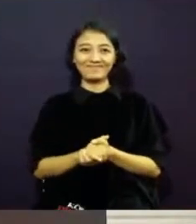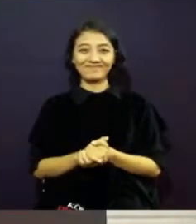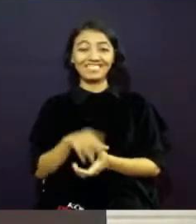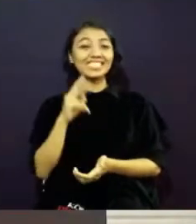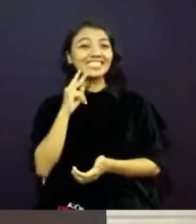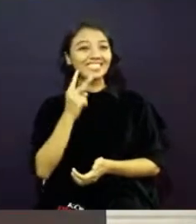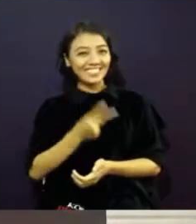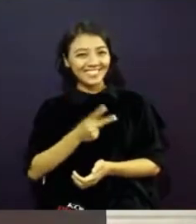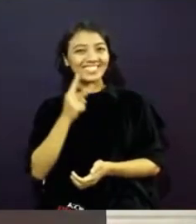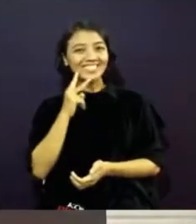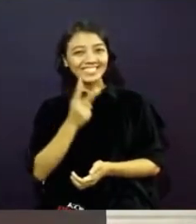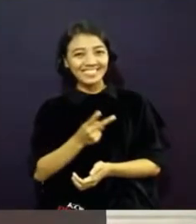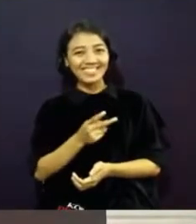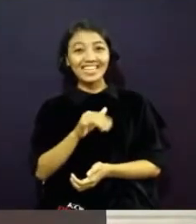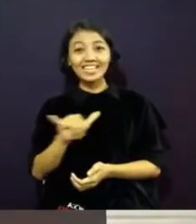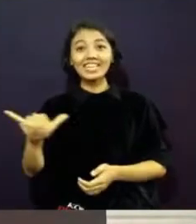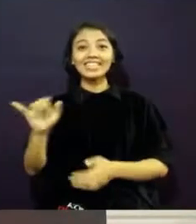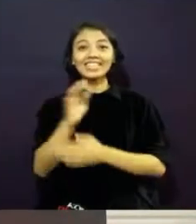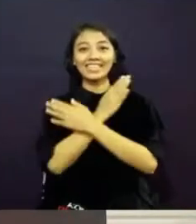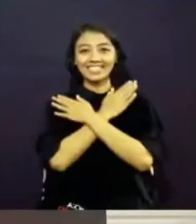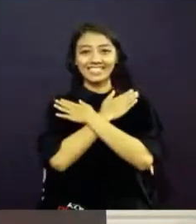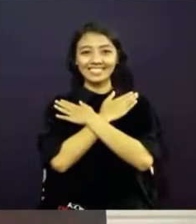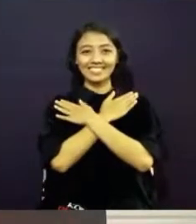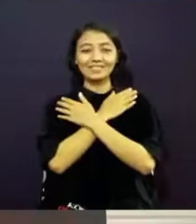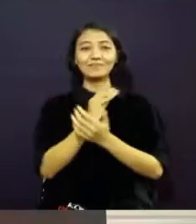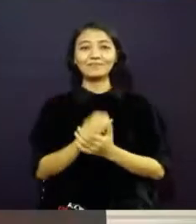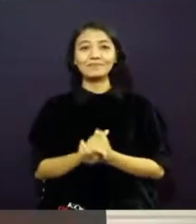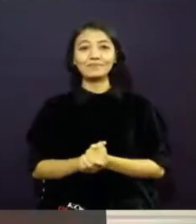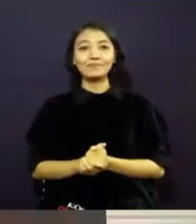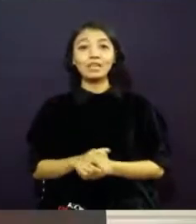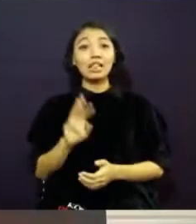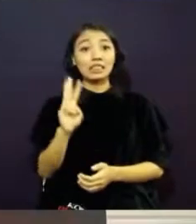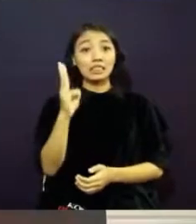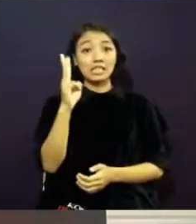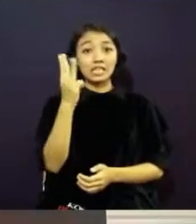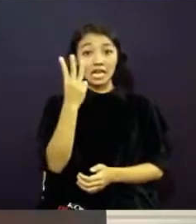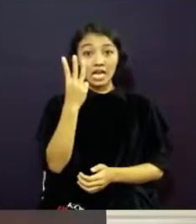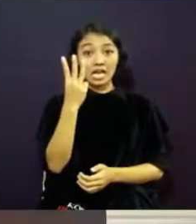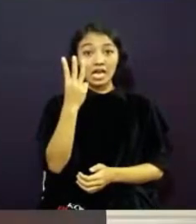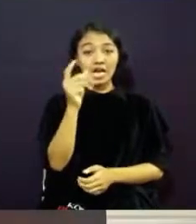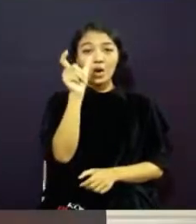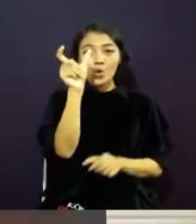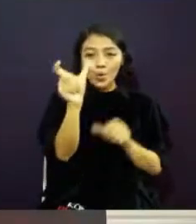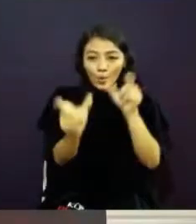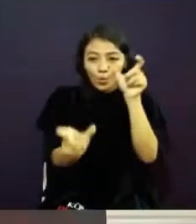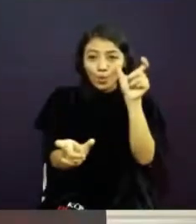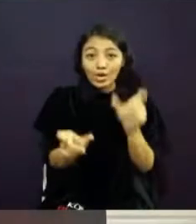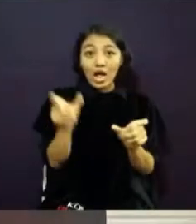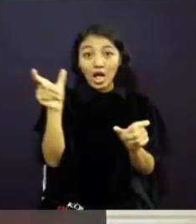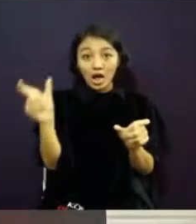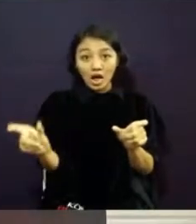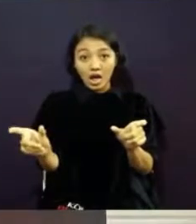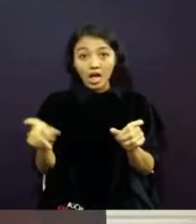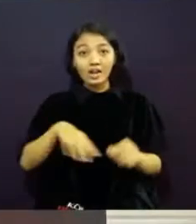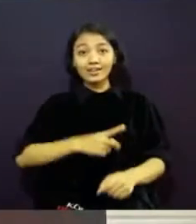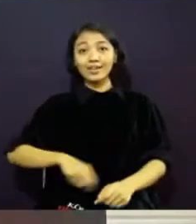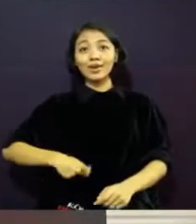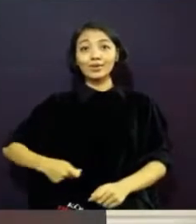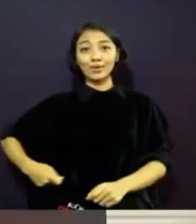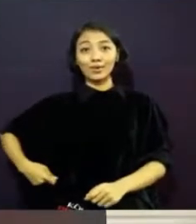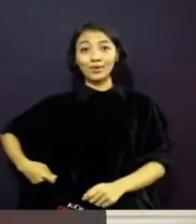saudara-saudari umat yang saya kasihi tiga diakon yang ada di hadapan kita ini